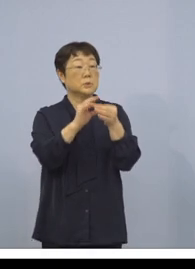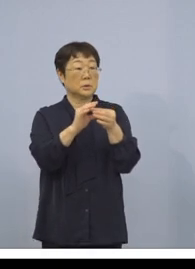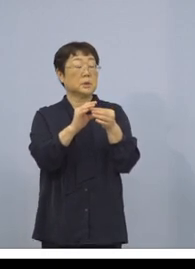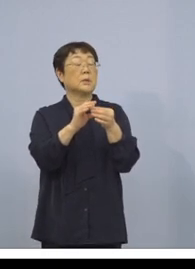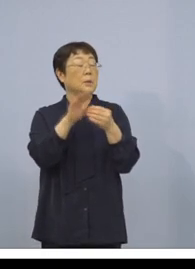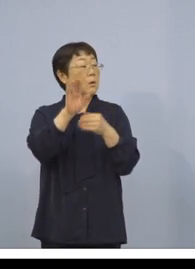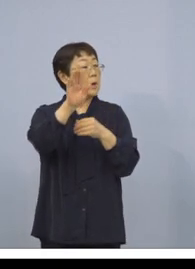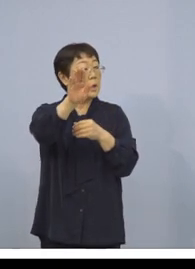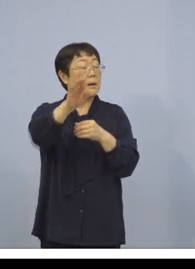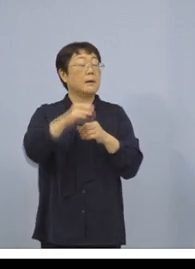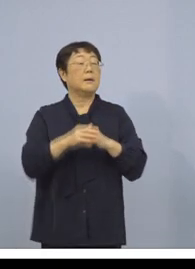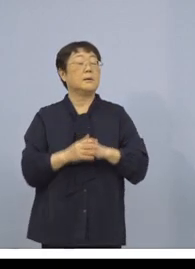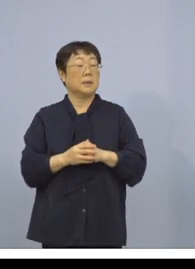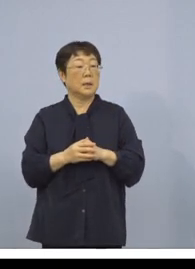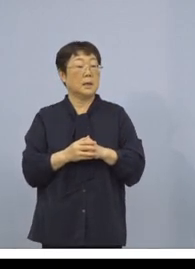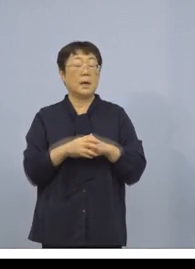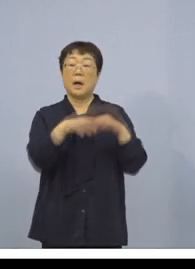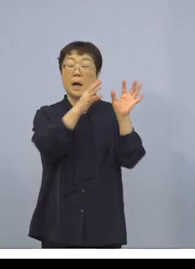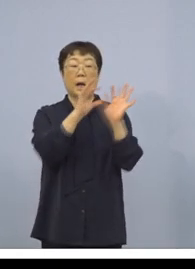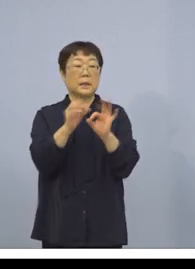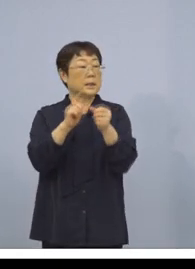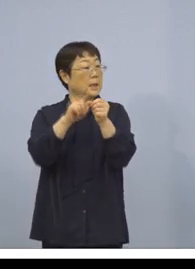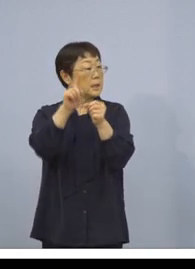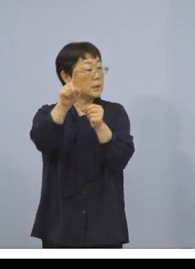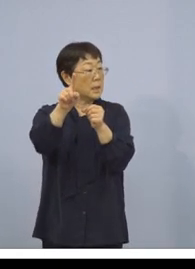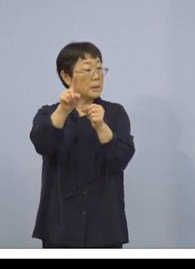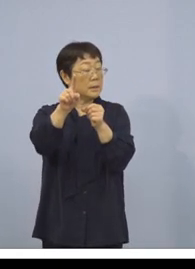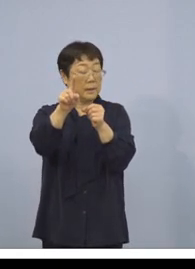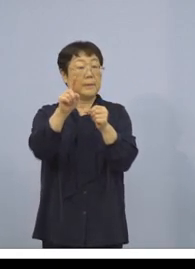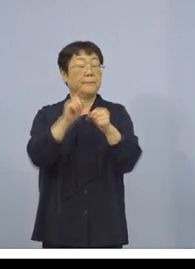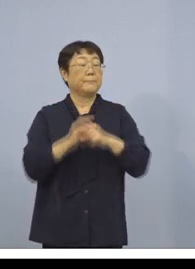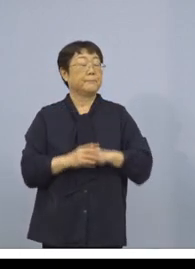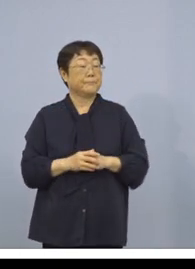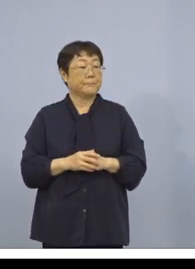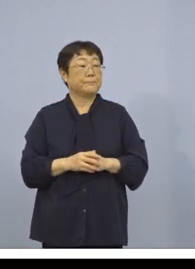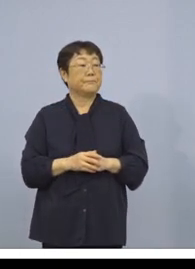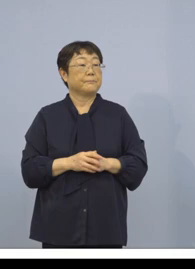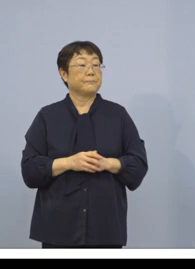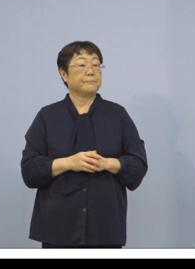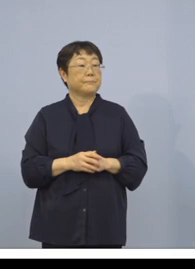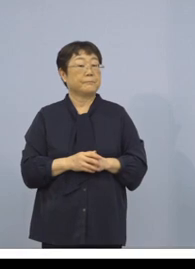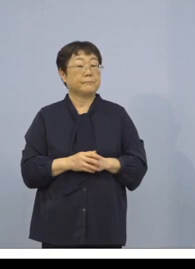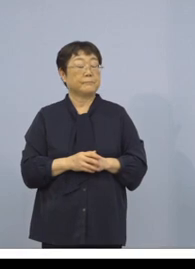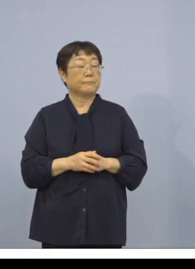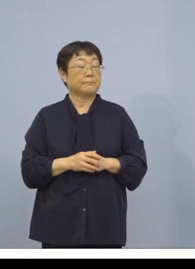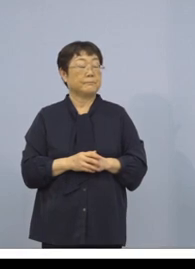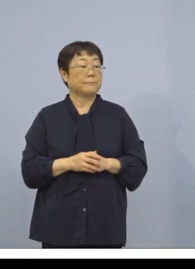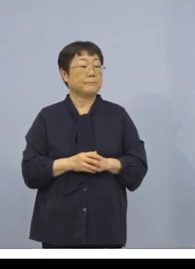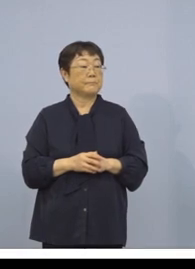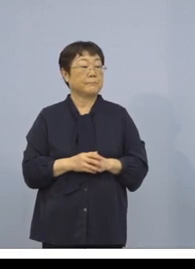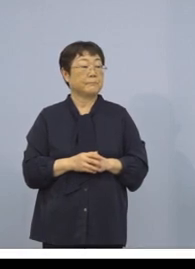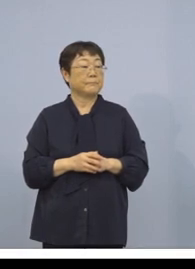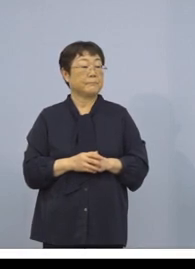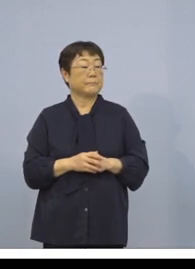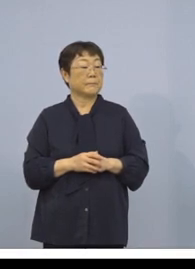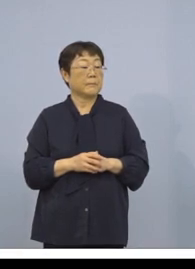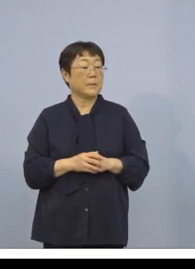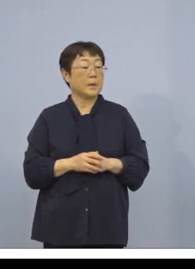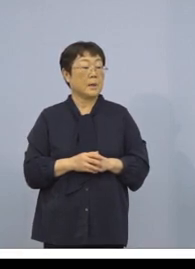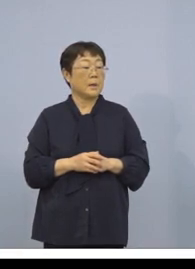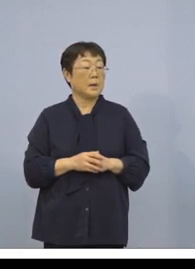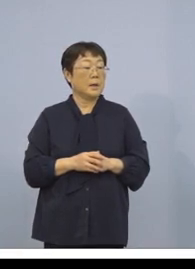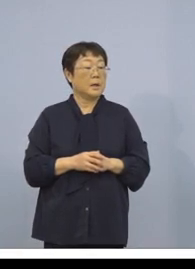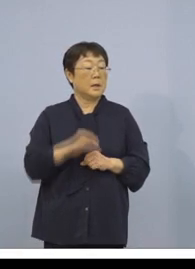ね、これから秋また来年に向けてですね、JNTO のフェアだと